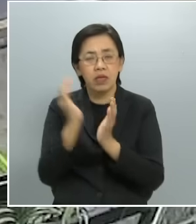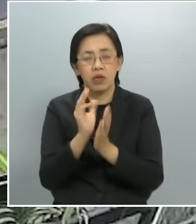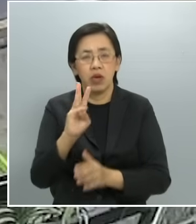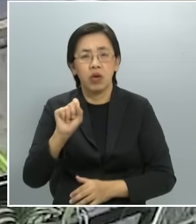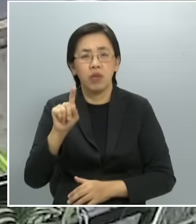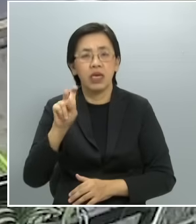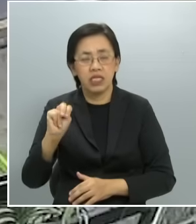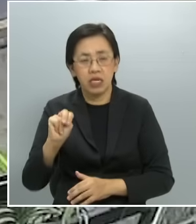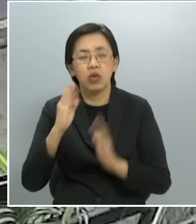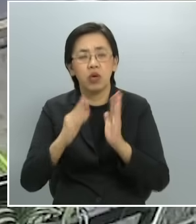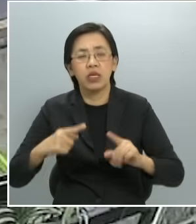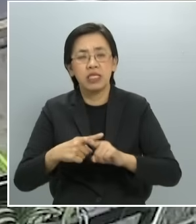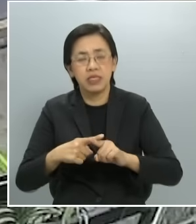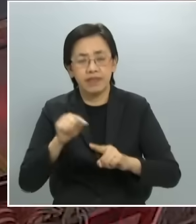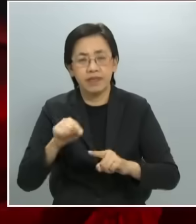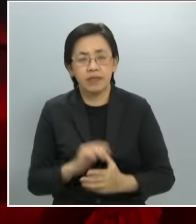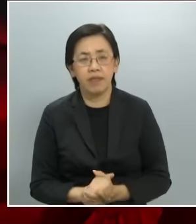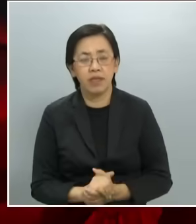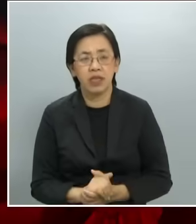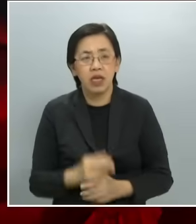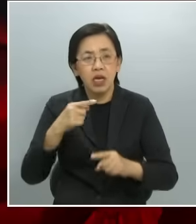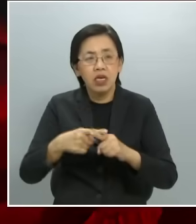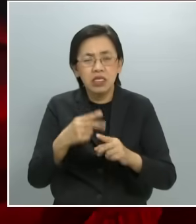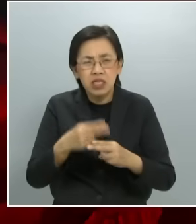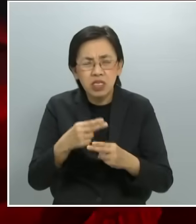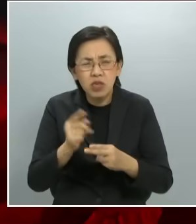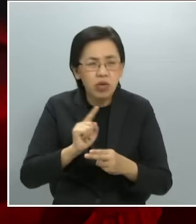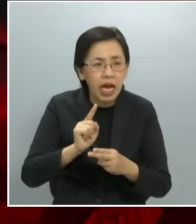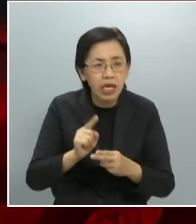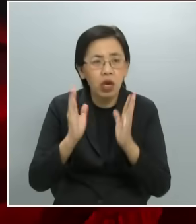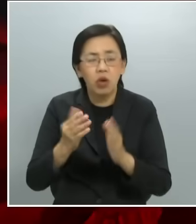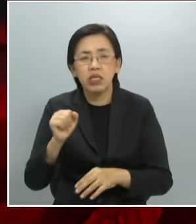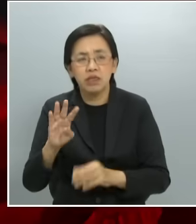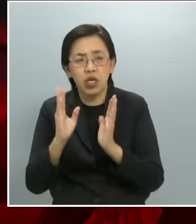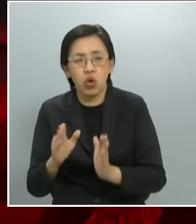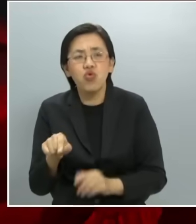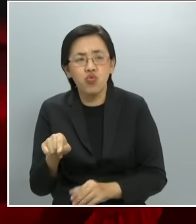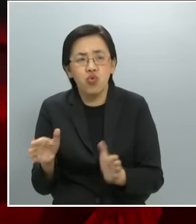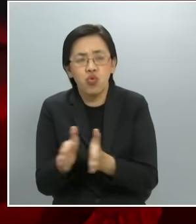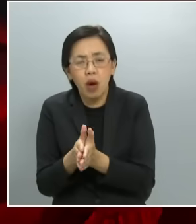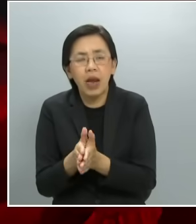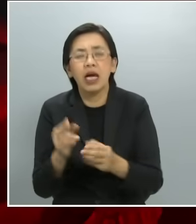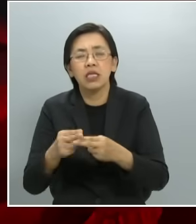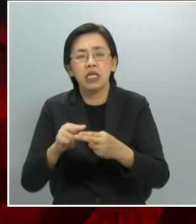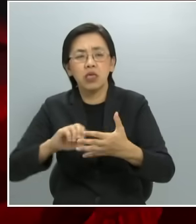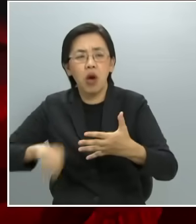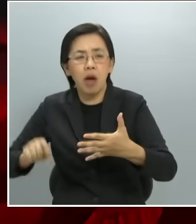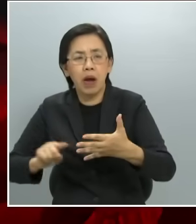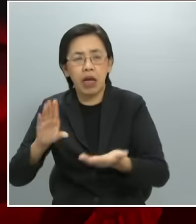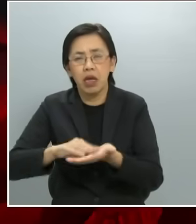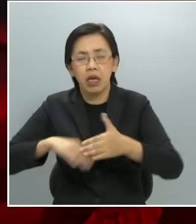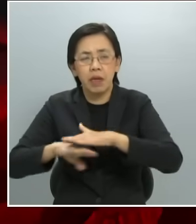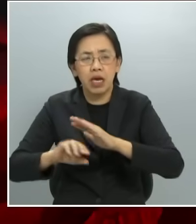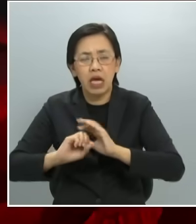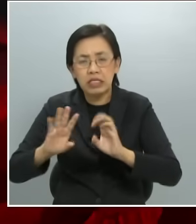ซึ่งเป็นผู้บาดเจ็บอีกคนหนึ่งคือตอนแรกเนี่ยชื่อของพันตำรวจโททักษิณเนี่ยอยู่ใน 14คนแล้วก็ถูกถอดออกมานะครับเพราะว่ามีหลักฐานว่ามี